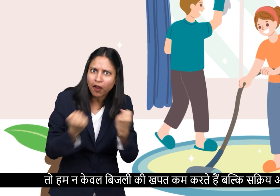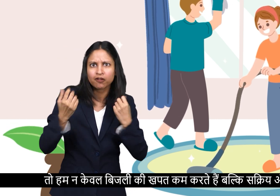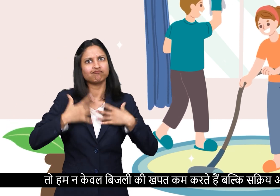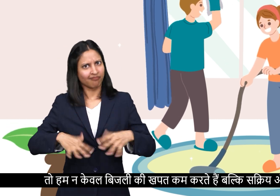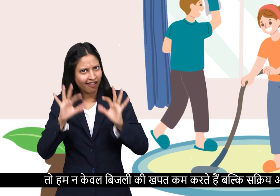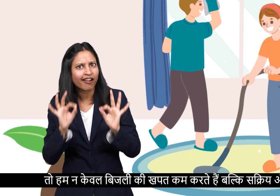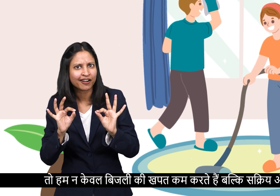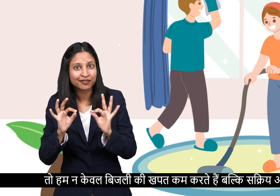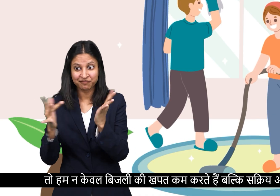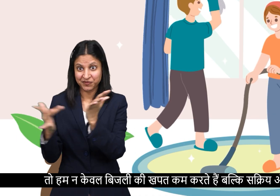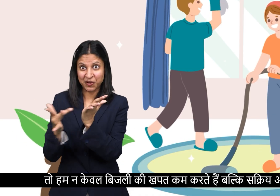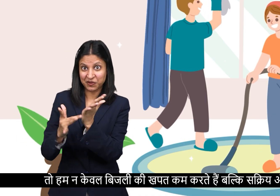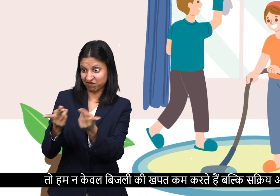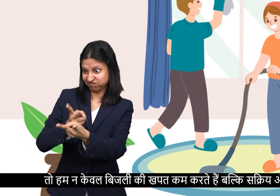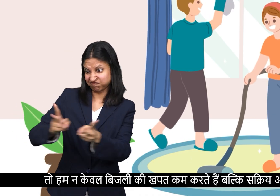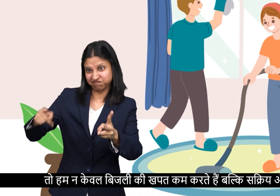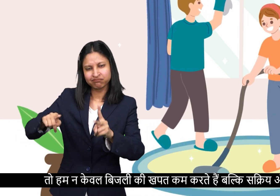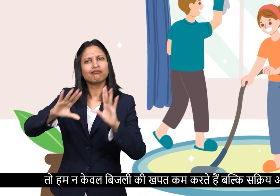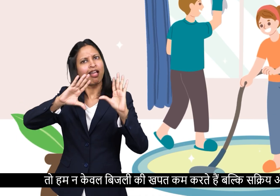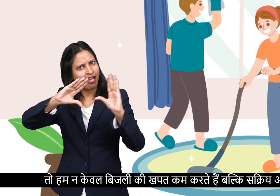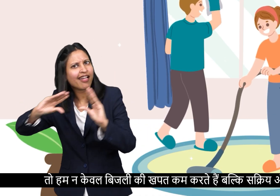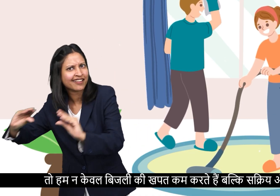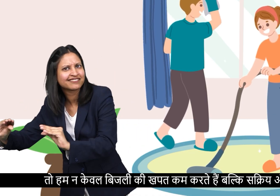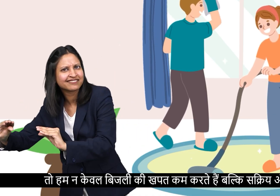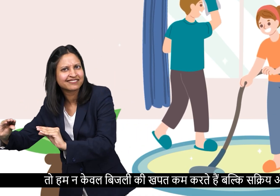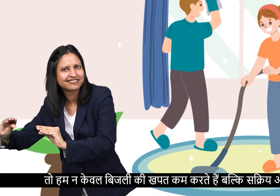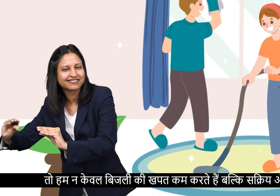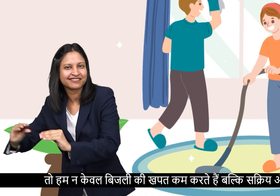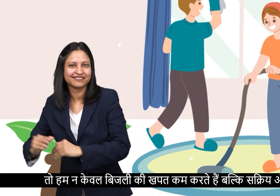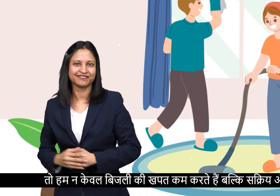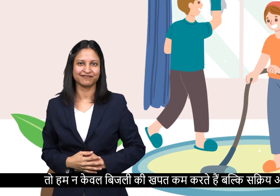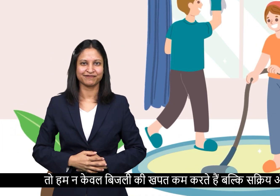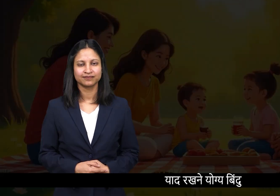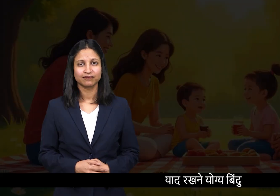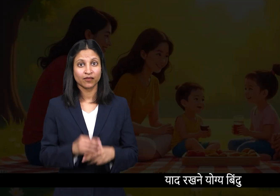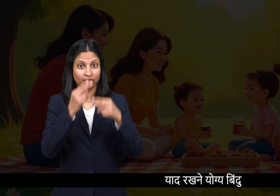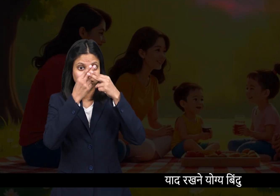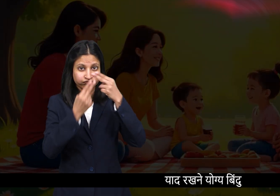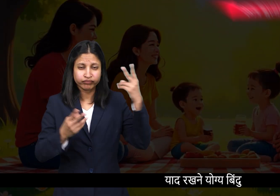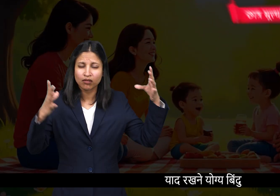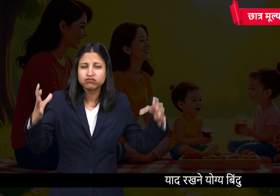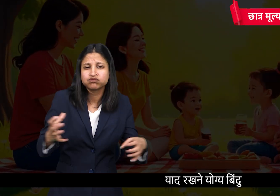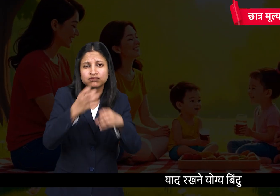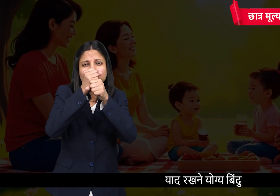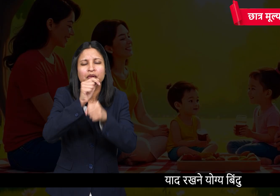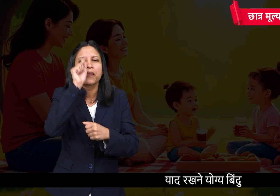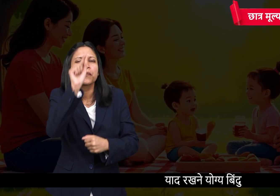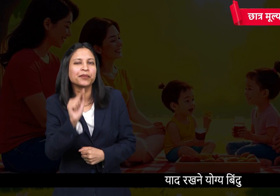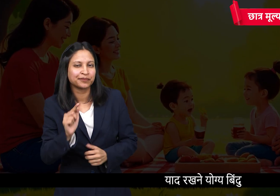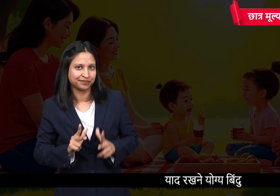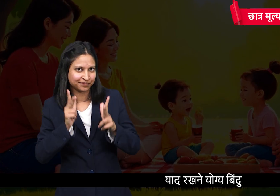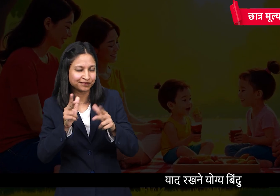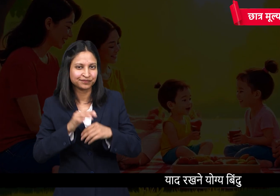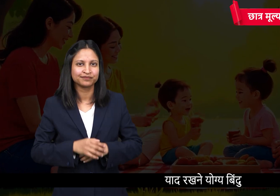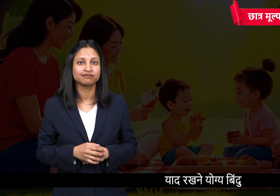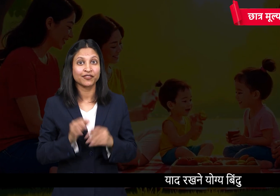की खपत कम करते हैं बल्कि सक्रिय और स्वस्थ भी रहते हैं। याद रखने योग्य बिंदु: